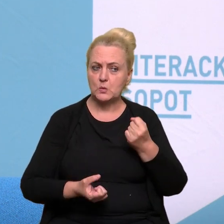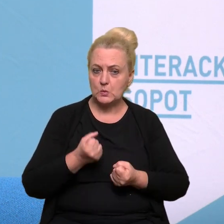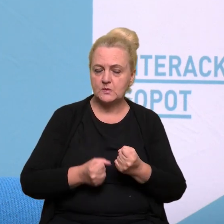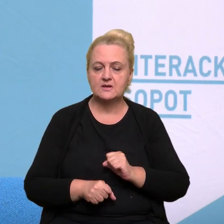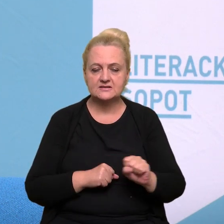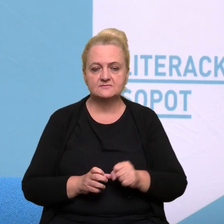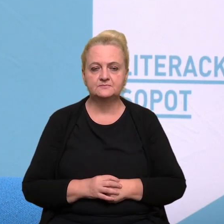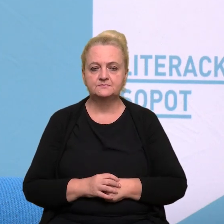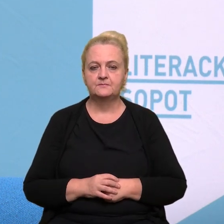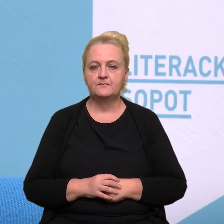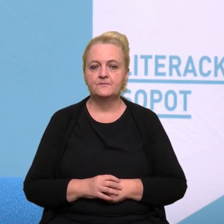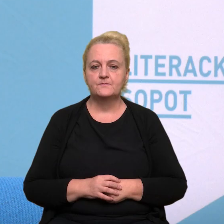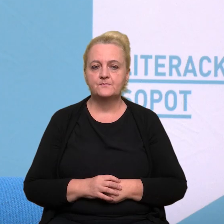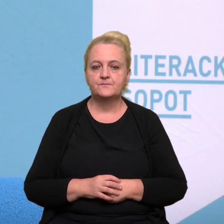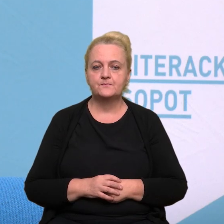trudne.